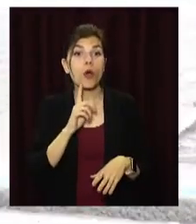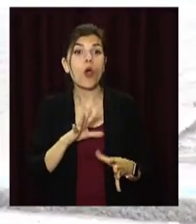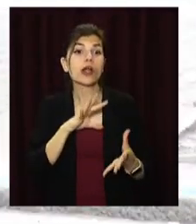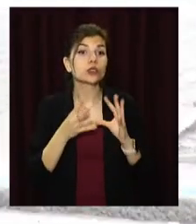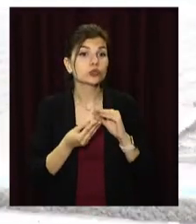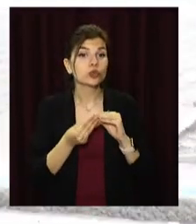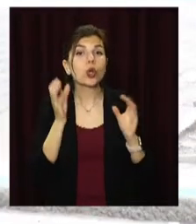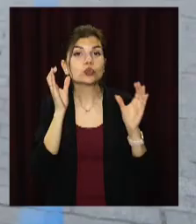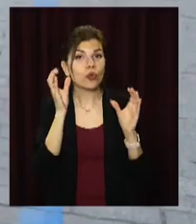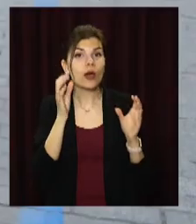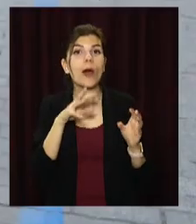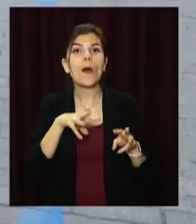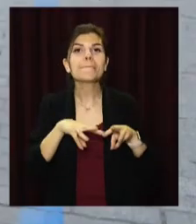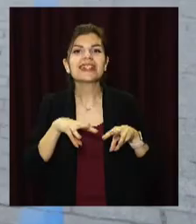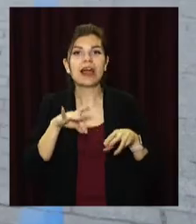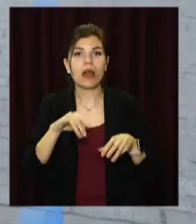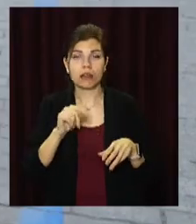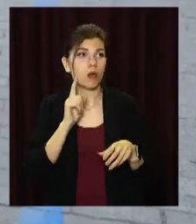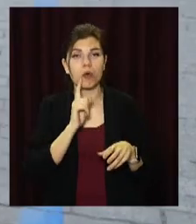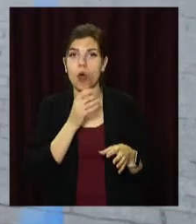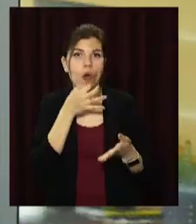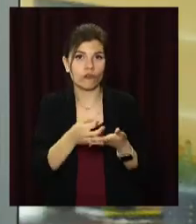результати слухань у міськраді не звітують.